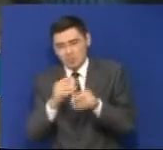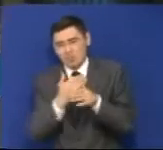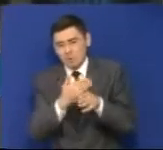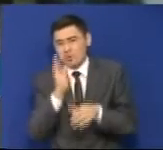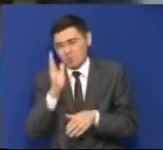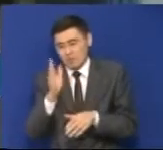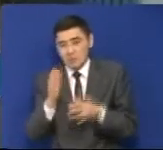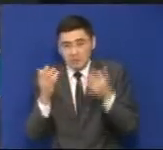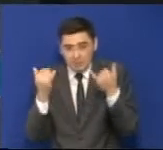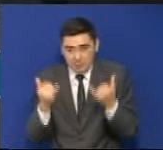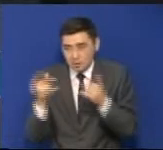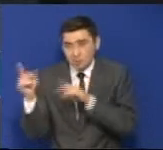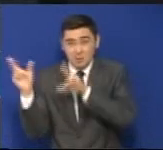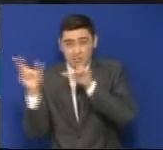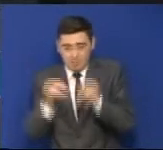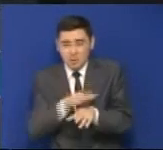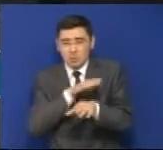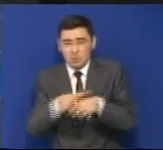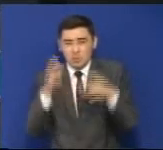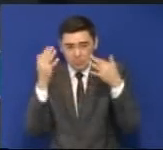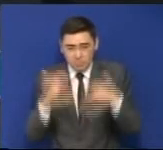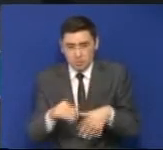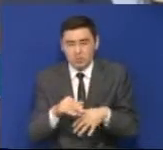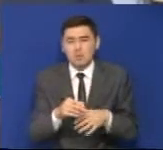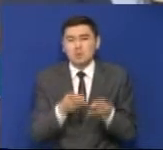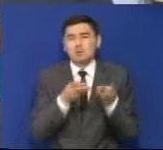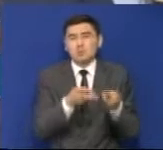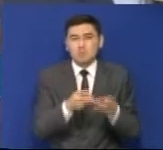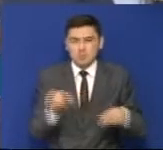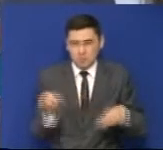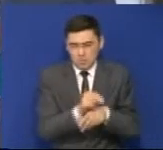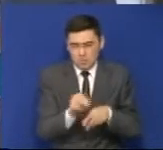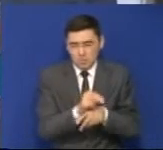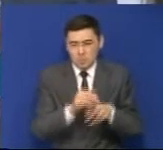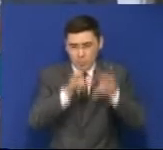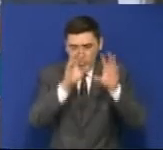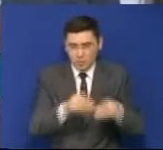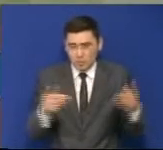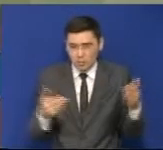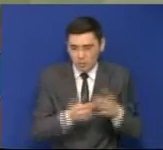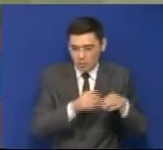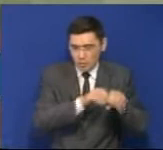шаһар басшысы берген уәдесіне тұрып, жылу қазандығы күрделі жөндеуден өтті. Құбырлар